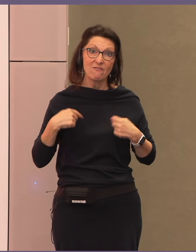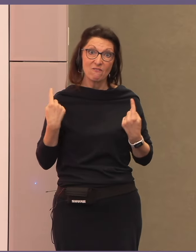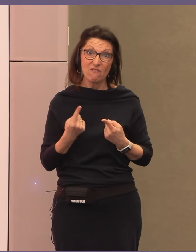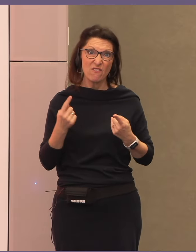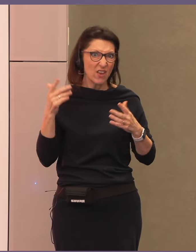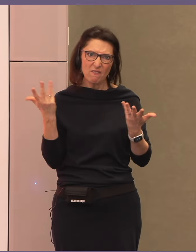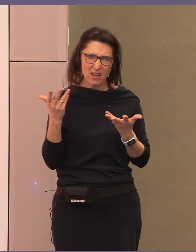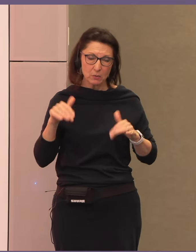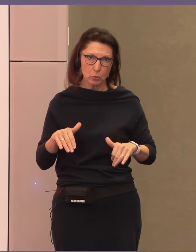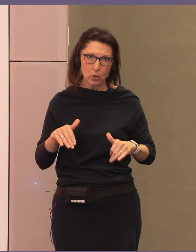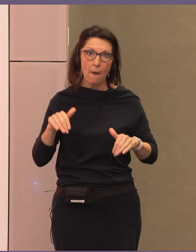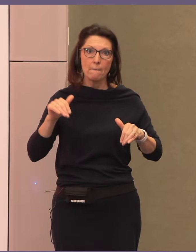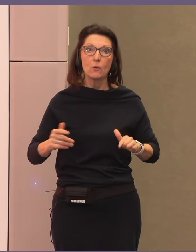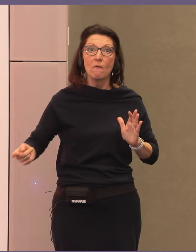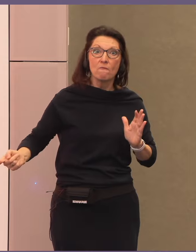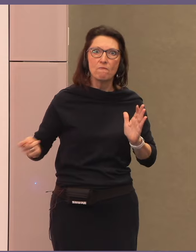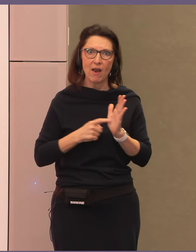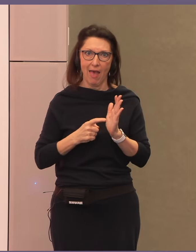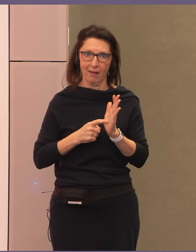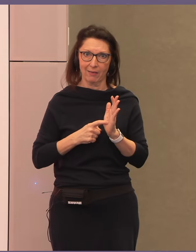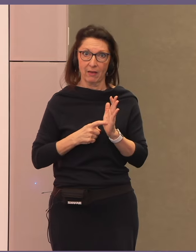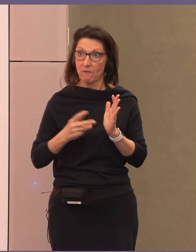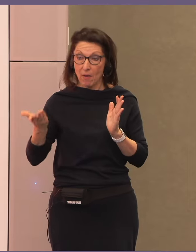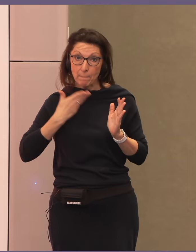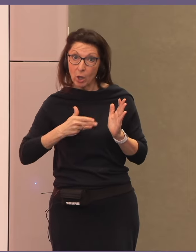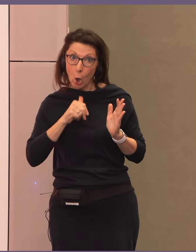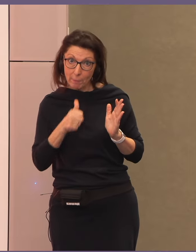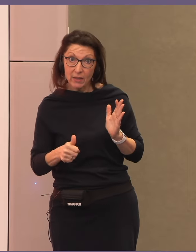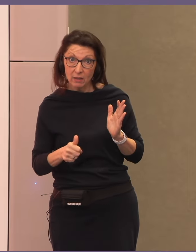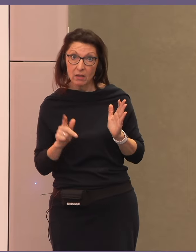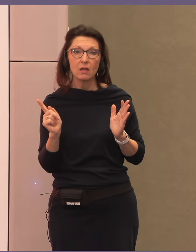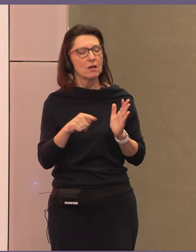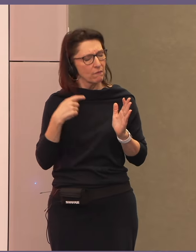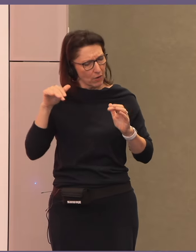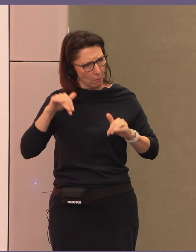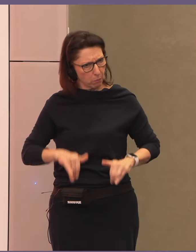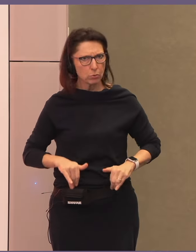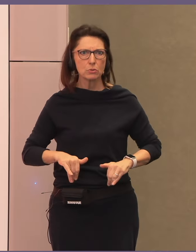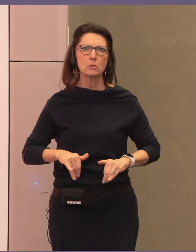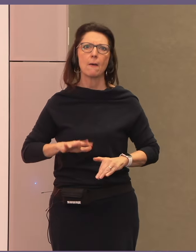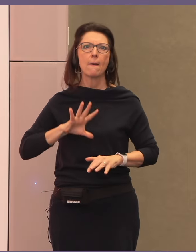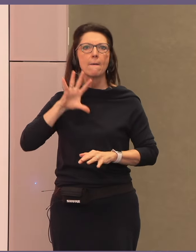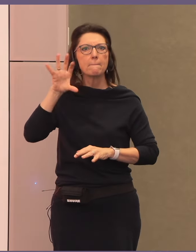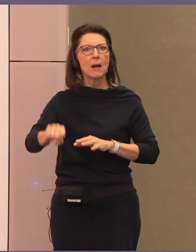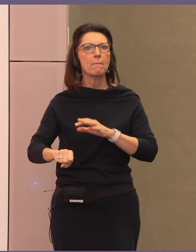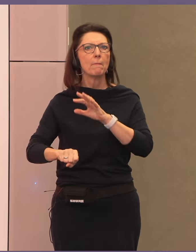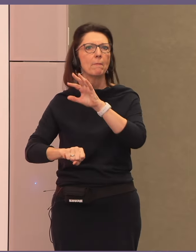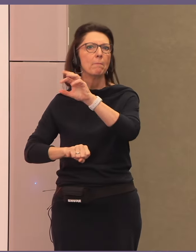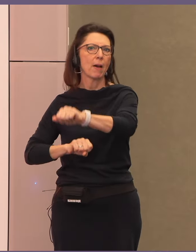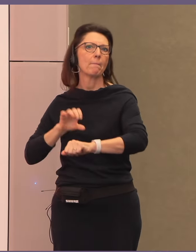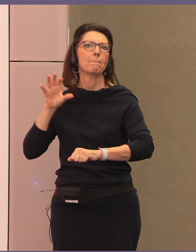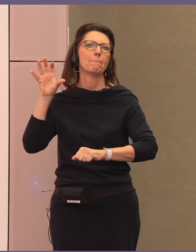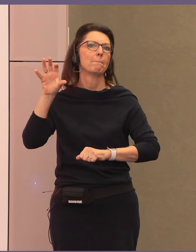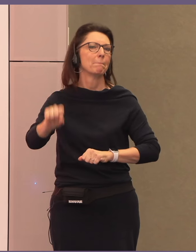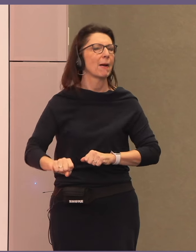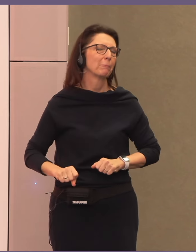und was man uns nicht gibt, langsam, Schritt für Schritt, aber unaufhaltsam erobern. Dankeschön.